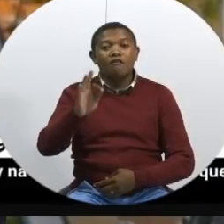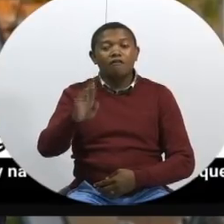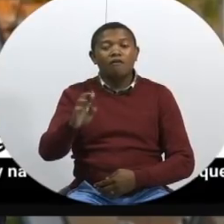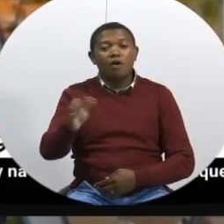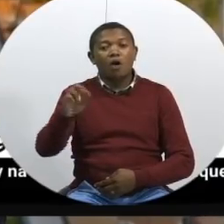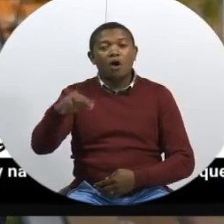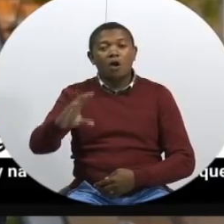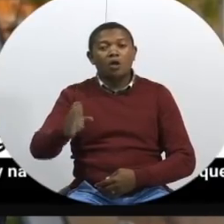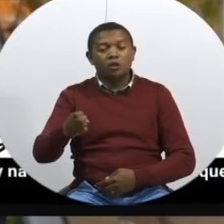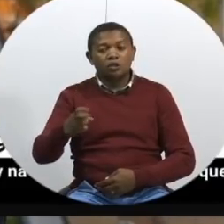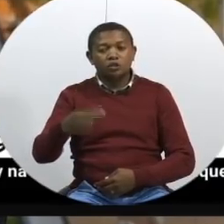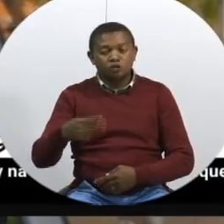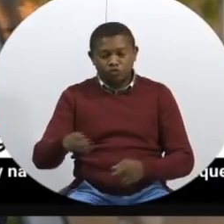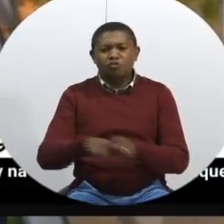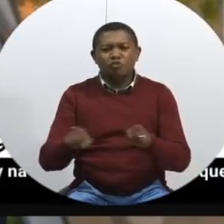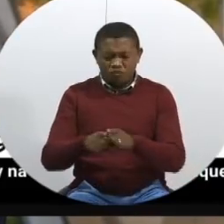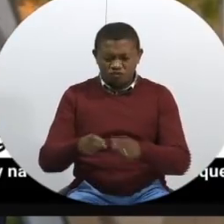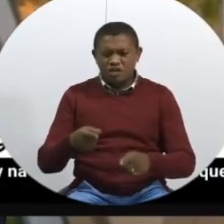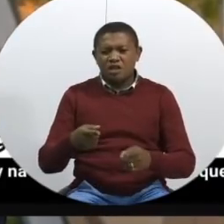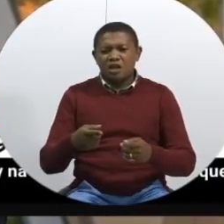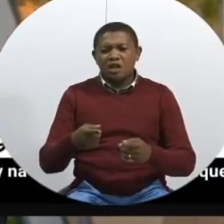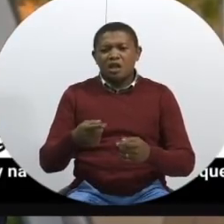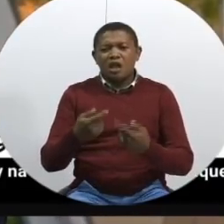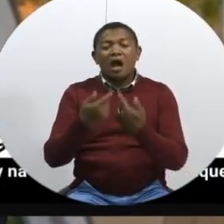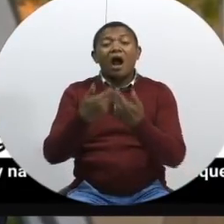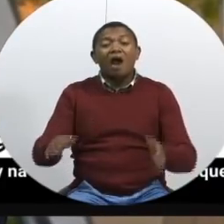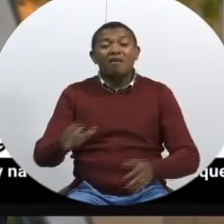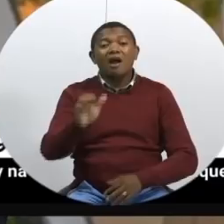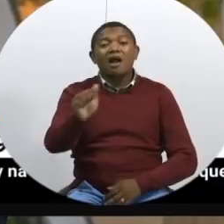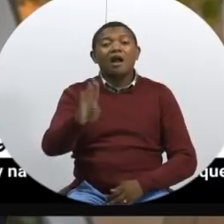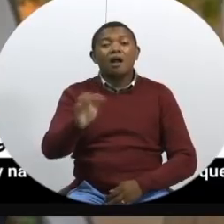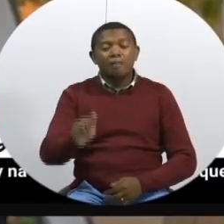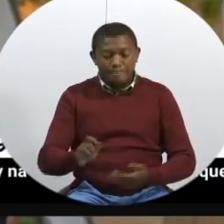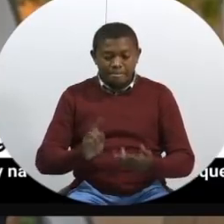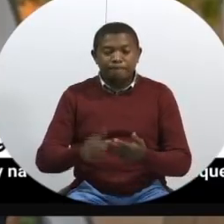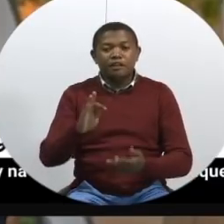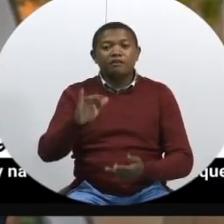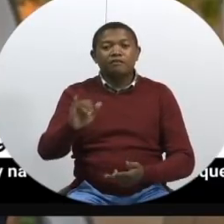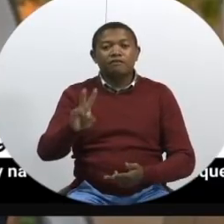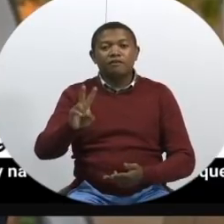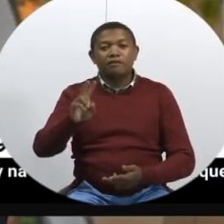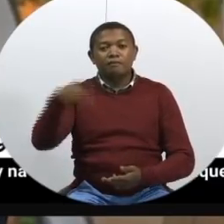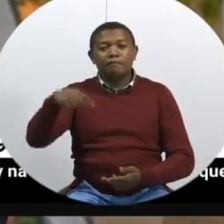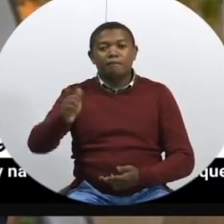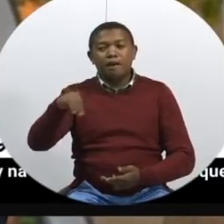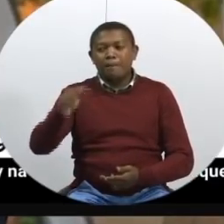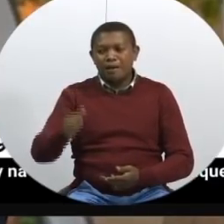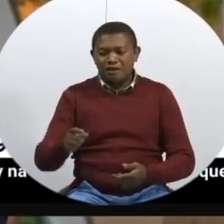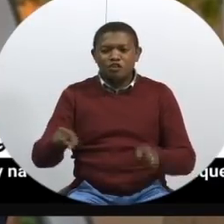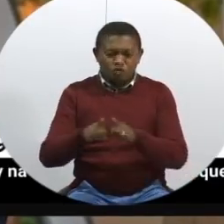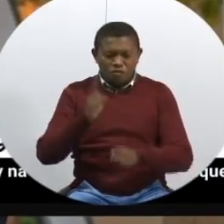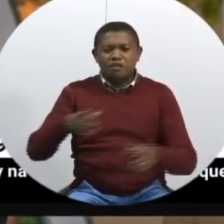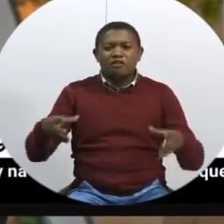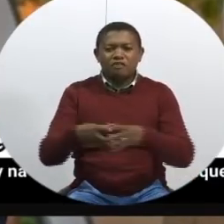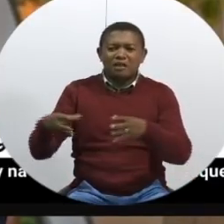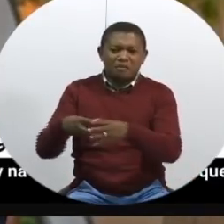olona marobe a afakaba, tao ihany koa ny fifipama sy ireo fikambanana maro